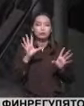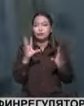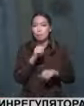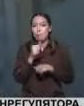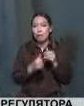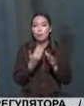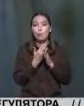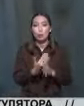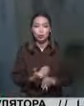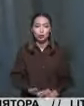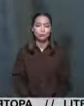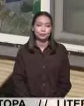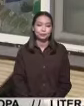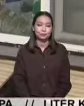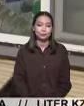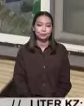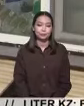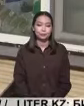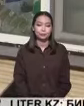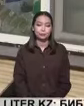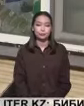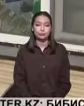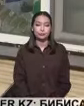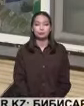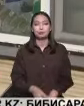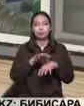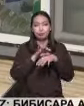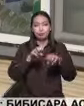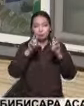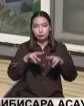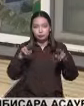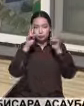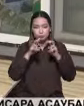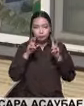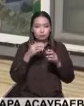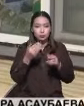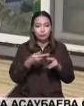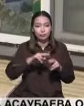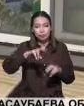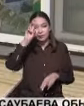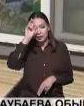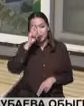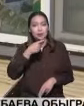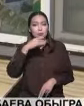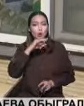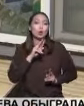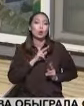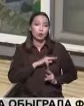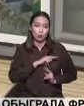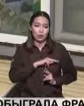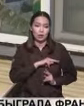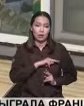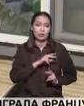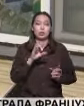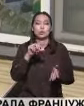материальная помощь. Проводится специальное расследование при председательстве государственного инспектора труда с